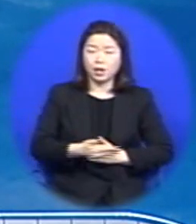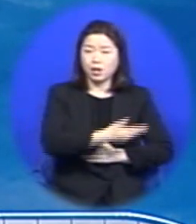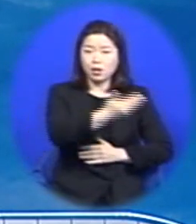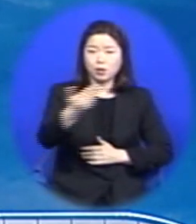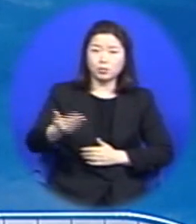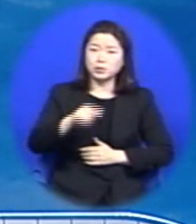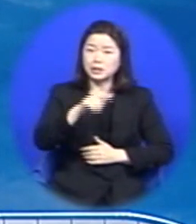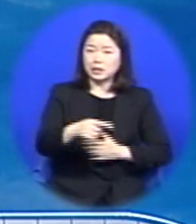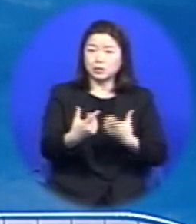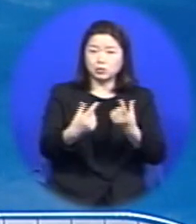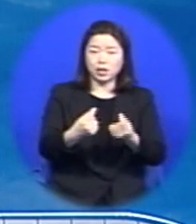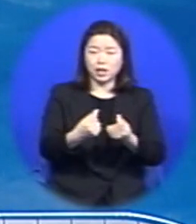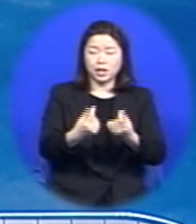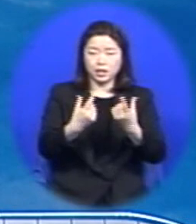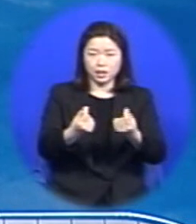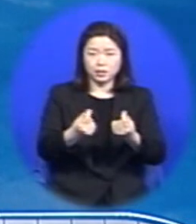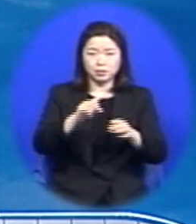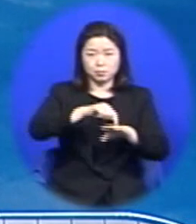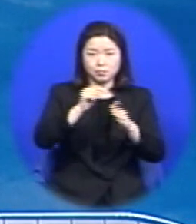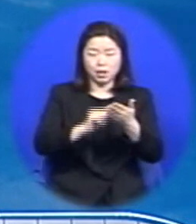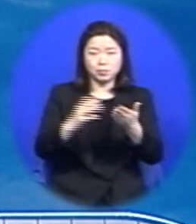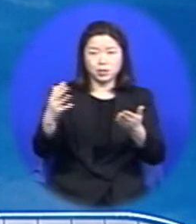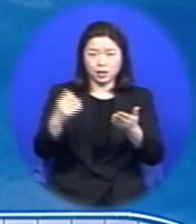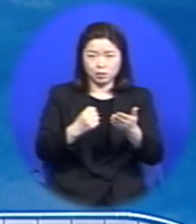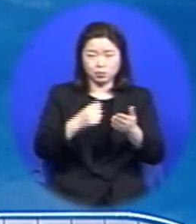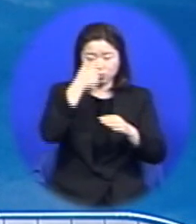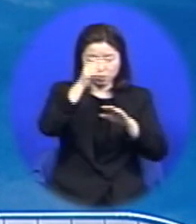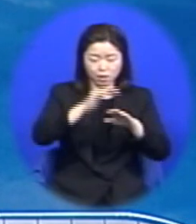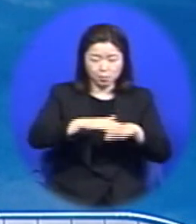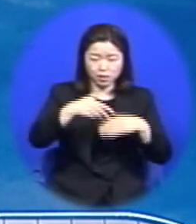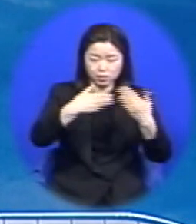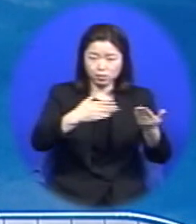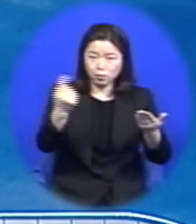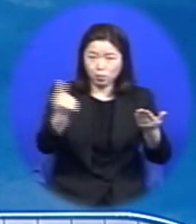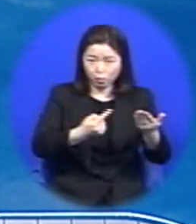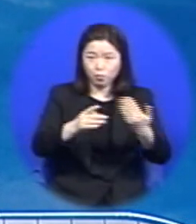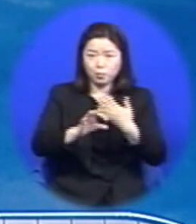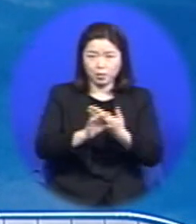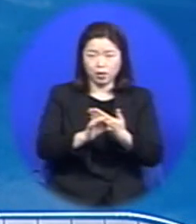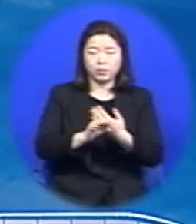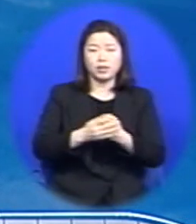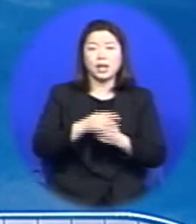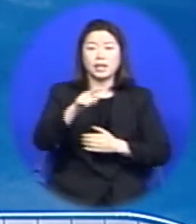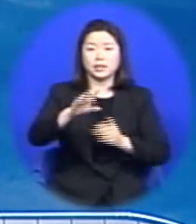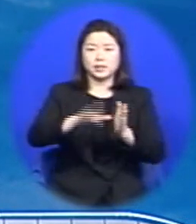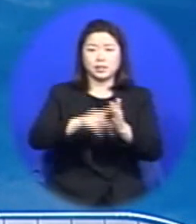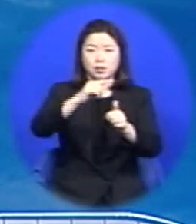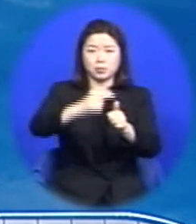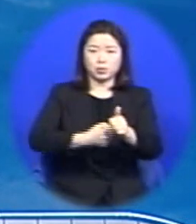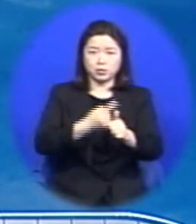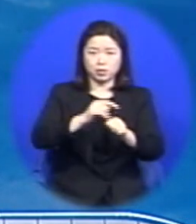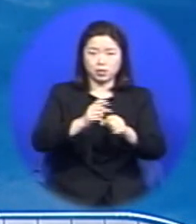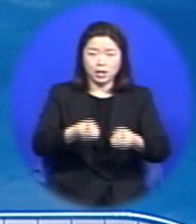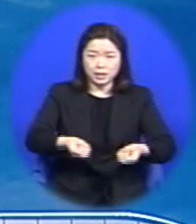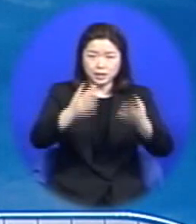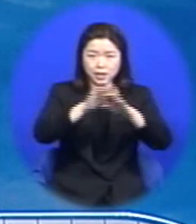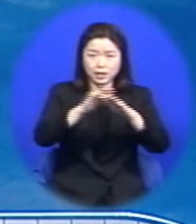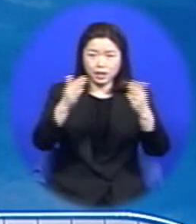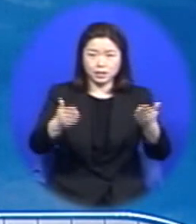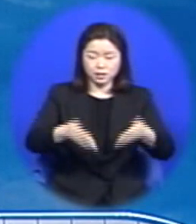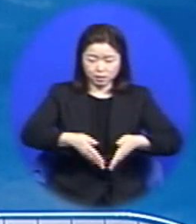여러분이 그와 같은 마음을 가지고 예배를 드리러 나오기 시작할 때, 그때 비로소 제단이 수축이 된